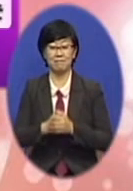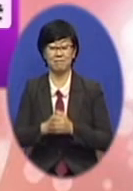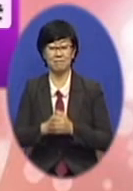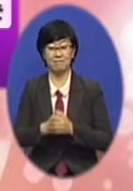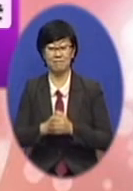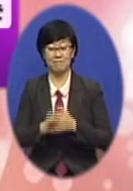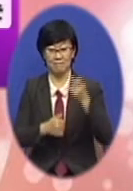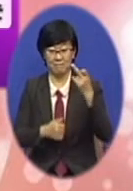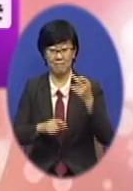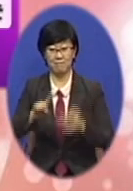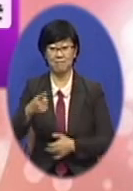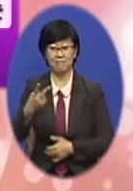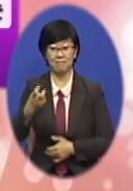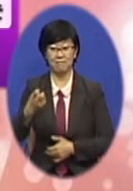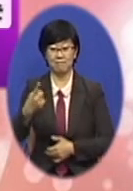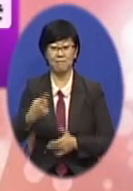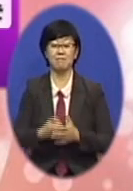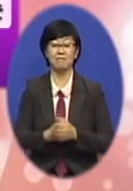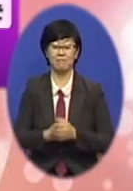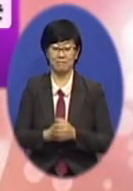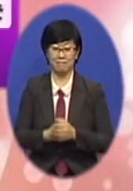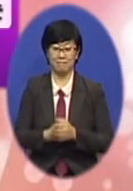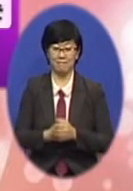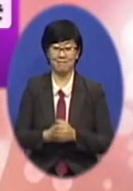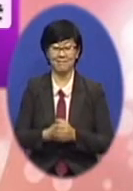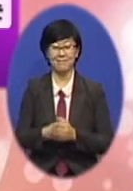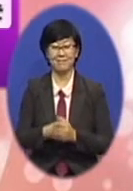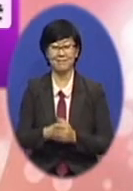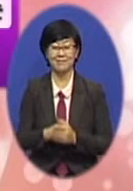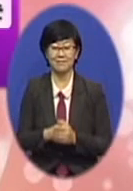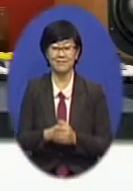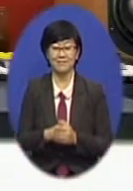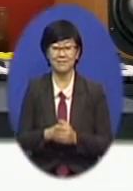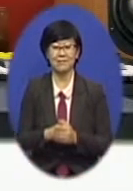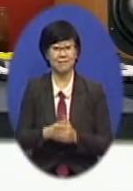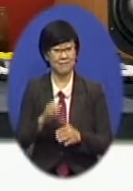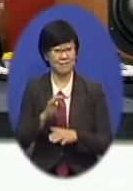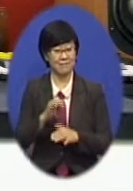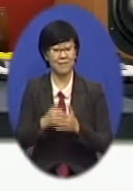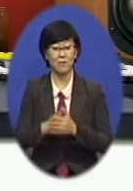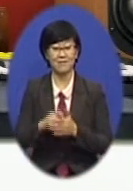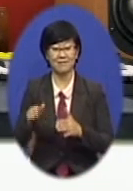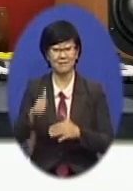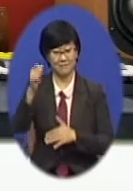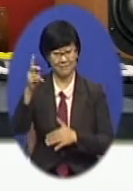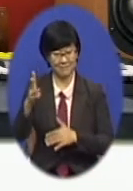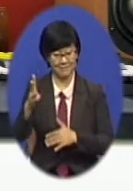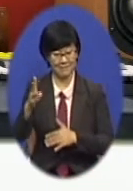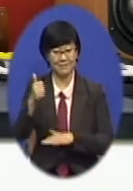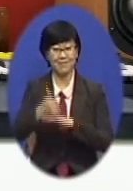177표, 12번 김경수님 121표입니다. 네, 이렇게 해서 대충 윤곽이